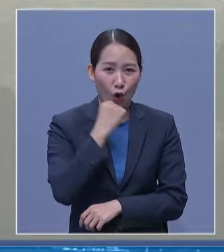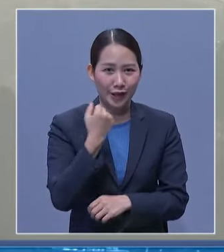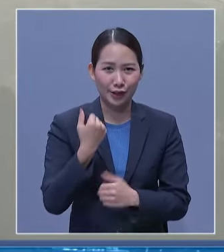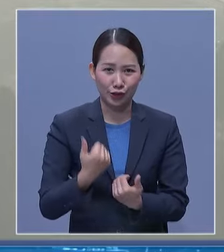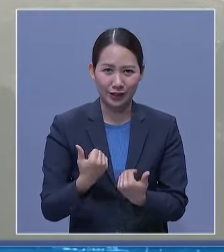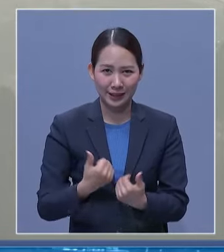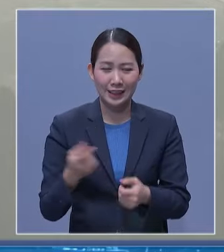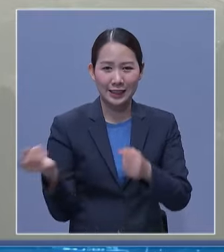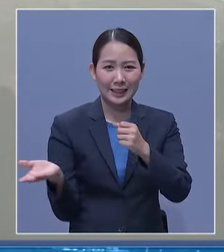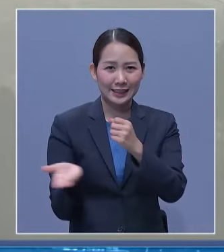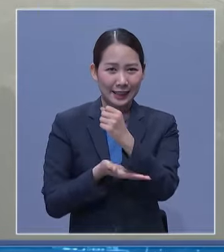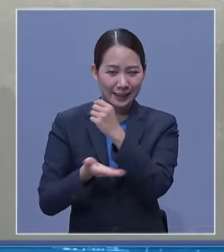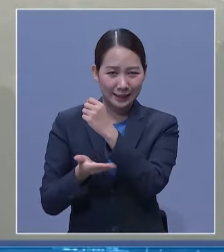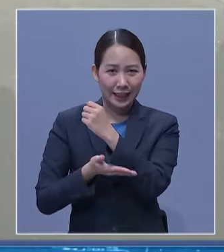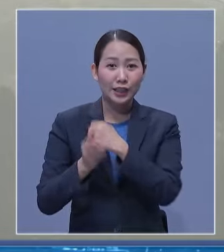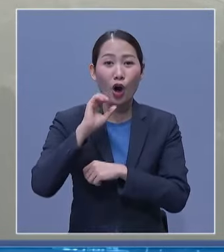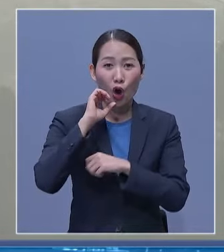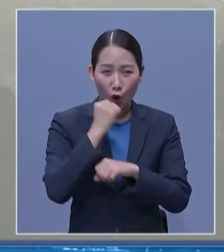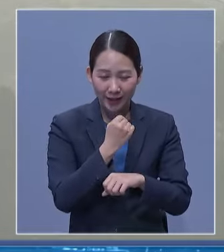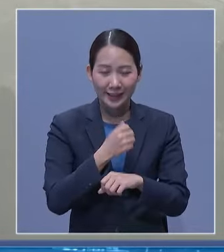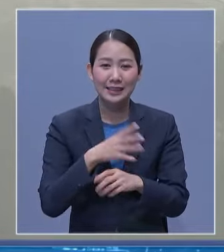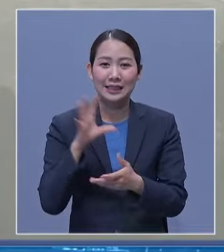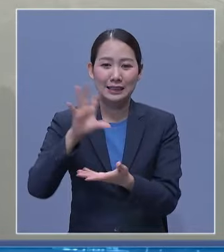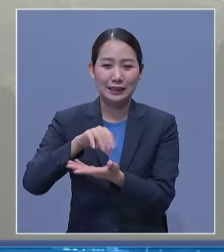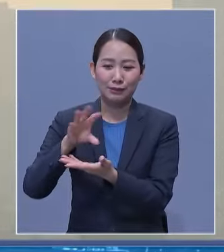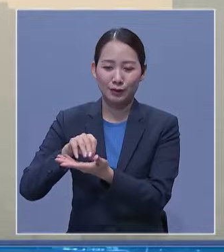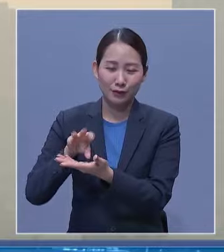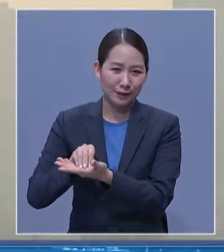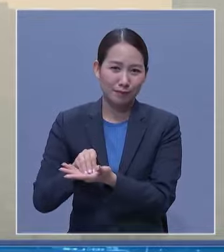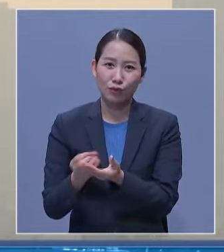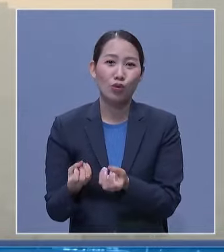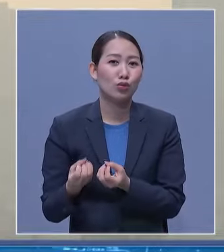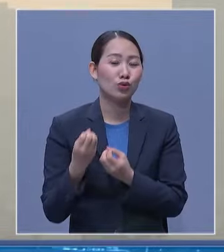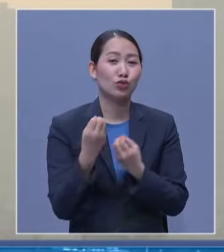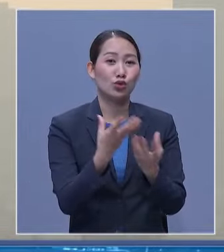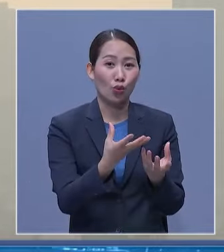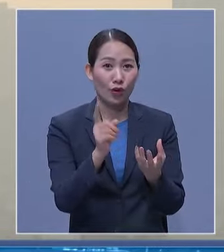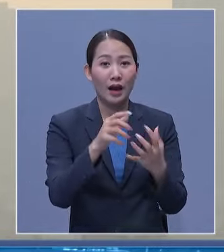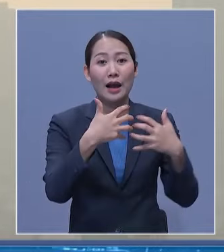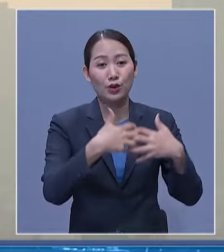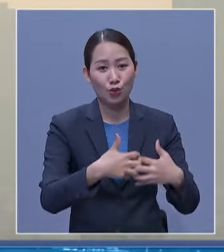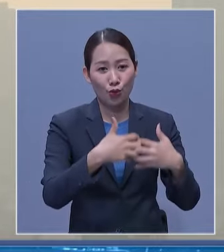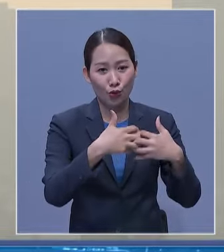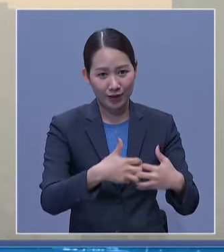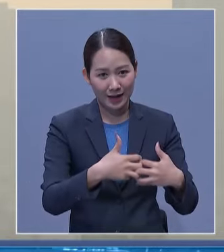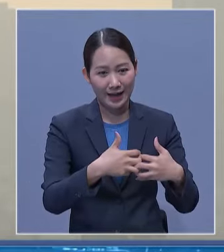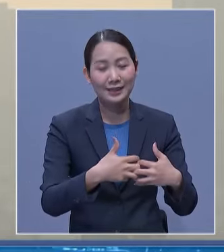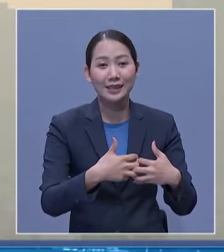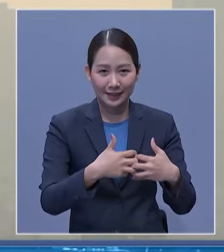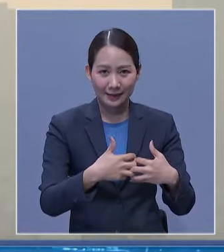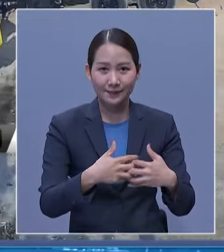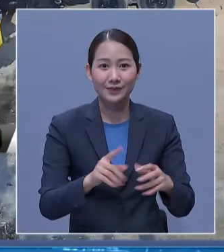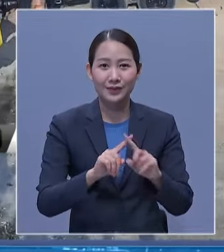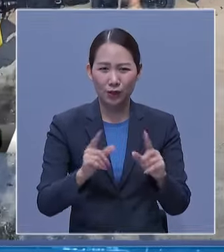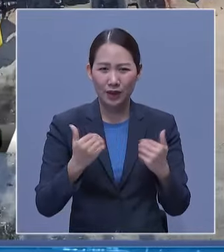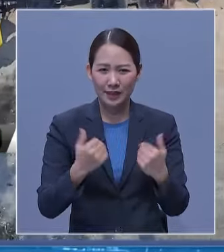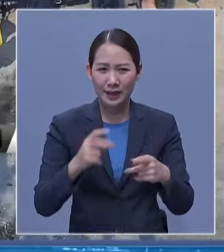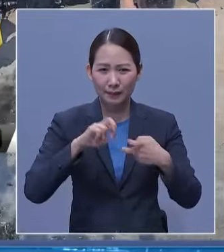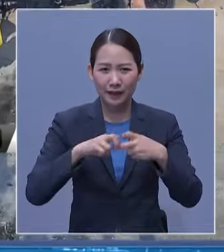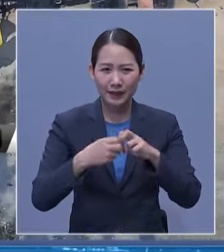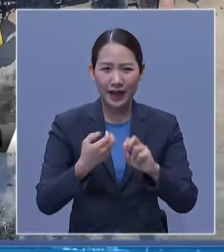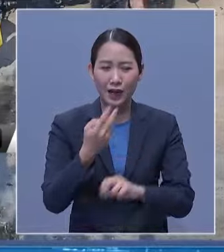จะไปติดตามเรื่องของฝุ่นนะคพามาดูเรื่องนี้ที่เป็นอุทาหรณ์ว่าอ้อยเนี่ยมันเกิดไฟไหม้ได้ง่ายแค่ไหนคือเป็น